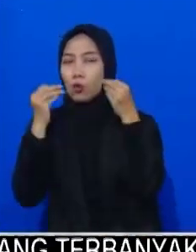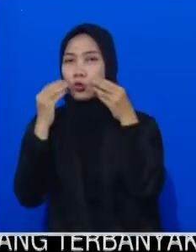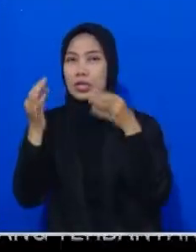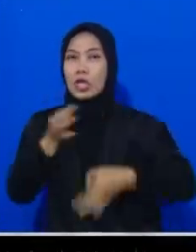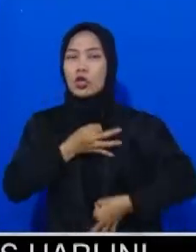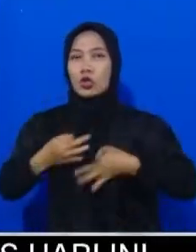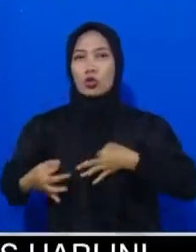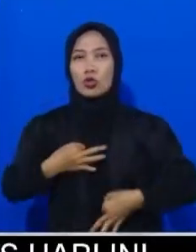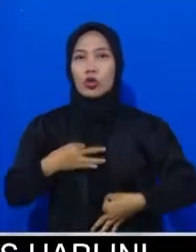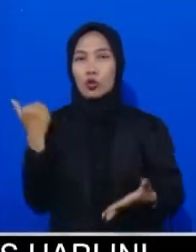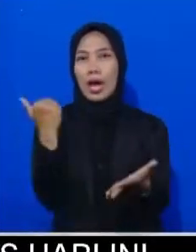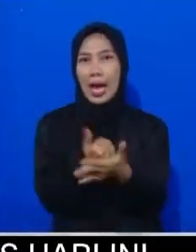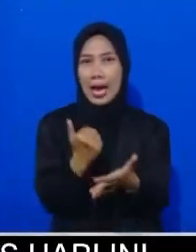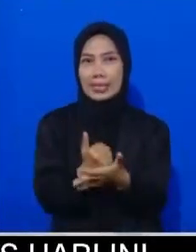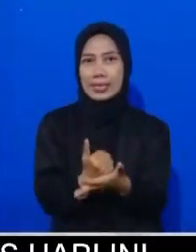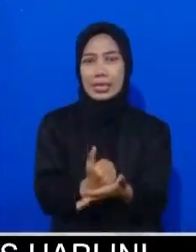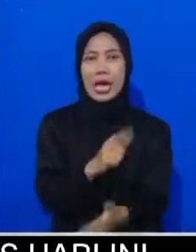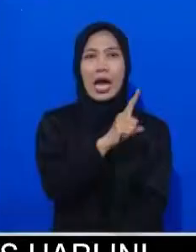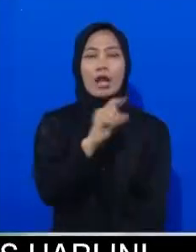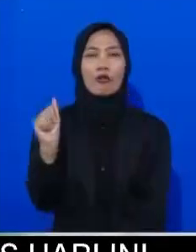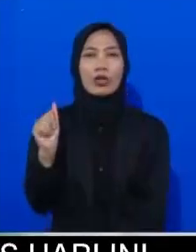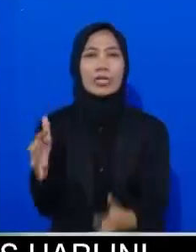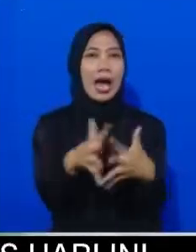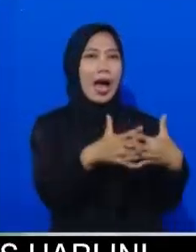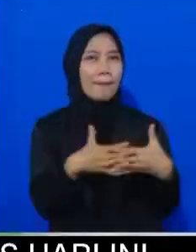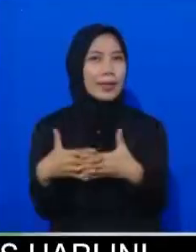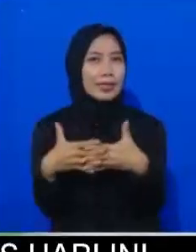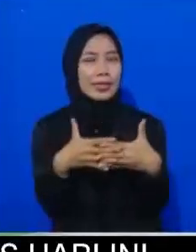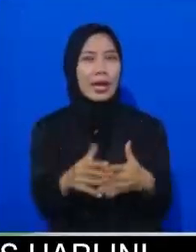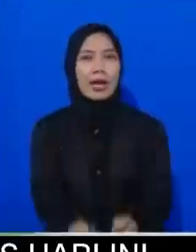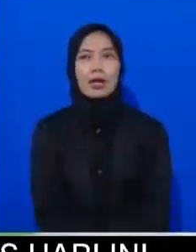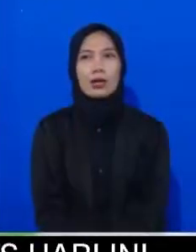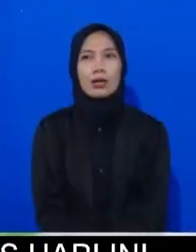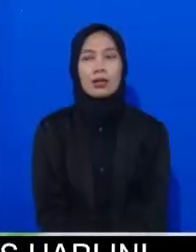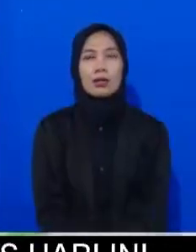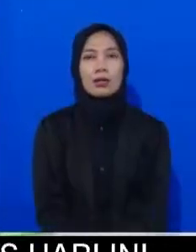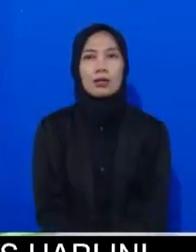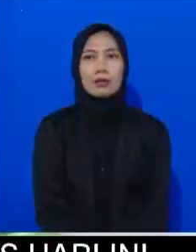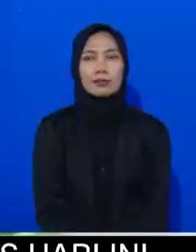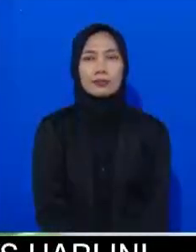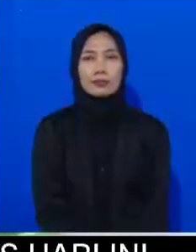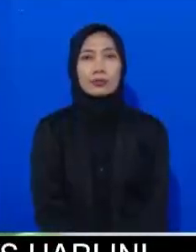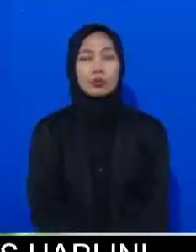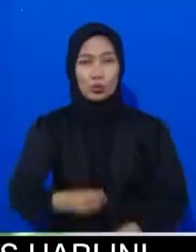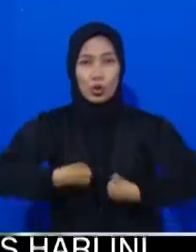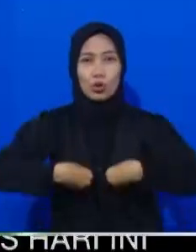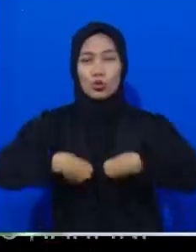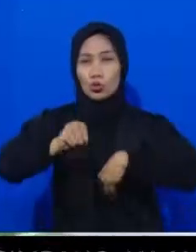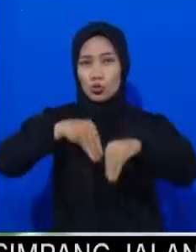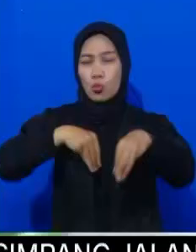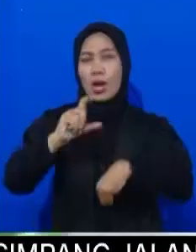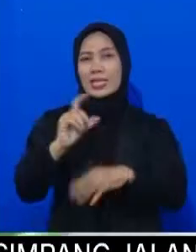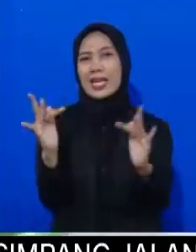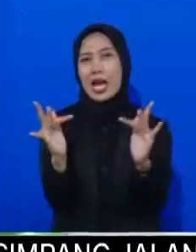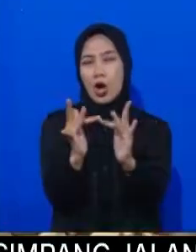California, Amerika Serikat. Untuk pemasaran kucing Bengal ini ke sejumlah kota di Indonesia memanfaatkan media sosial. Harga